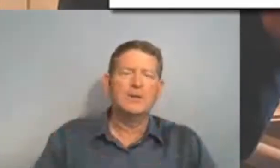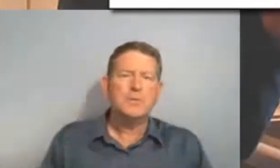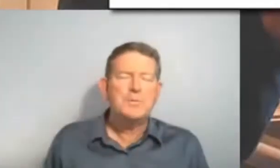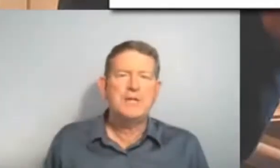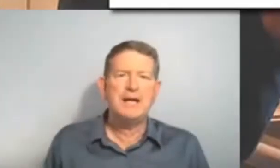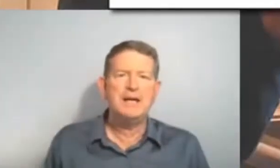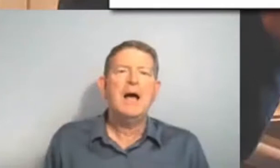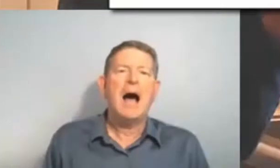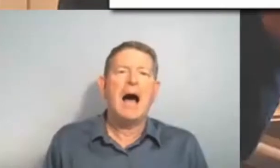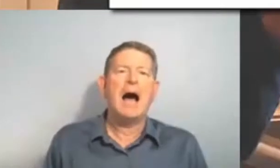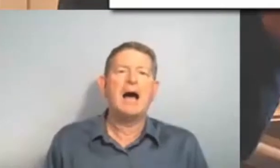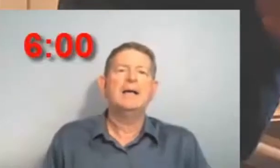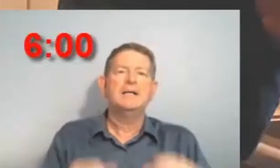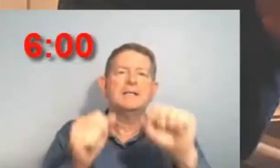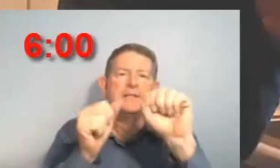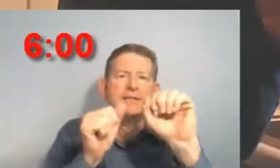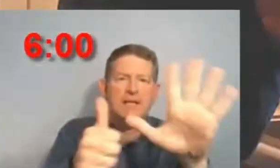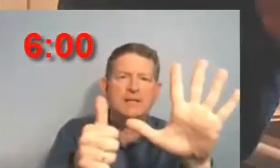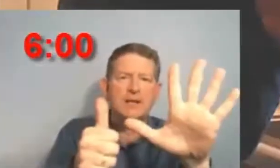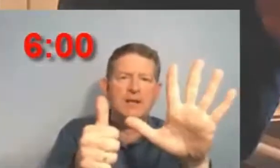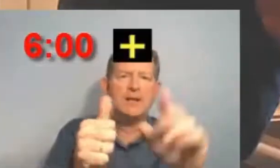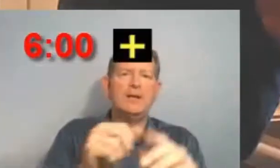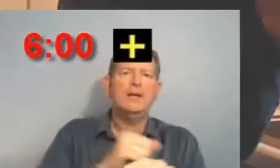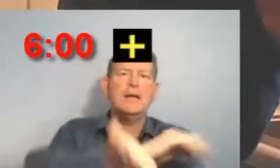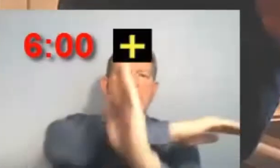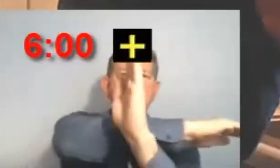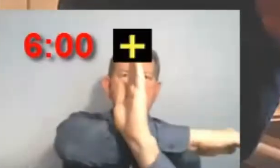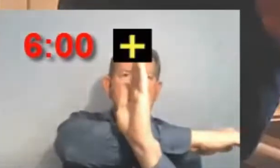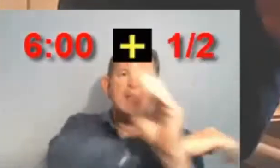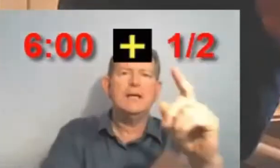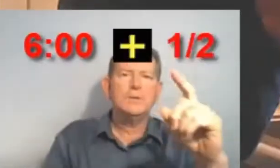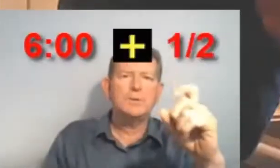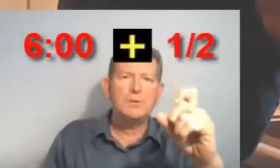18h30, ou bien à 6h30.